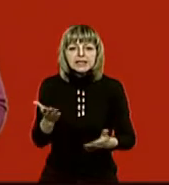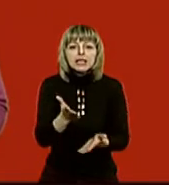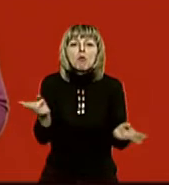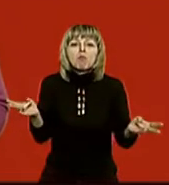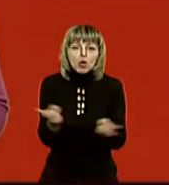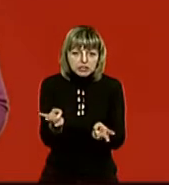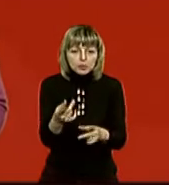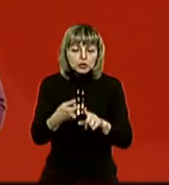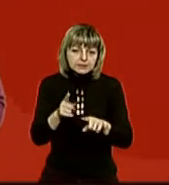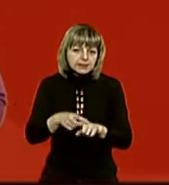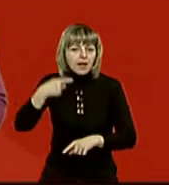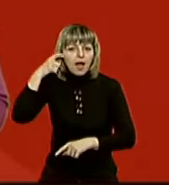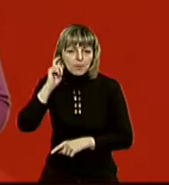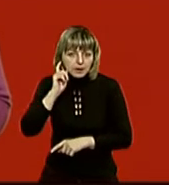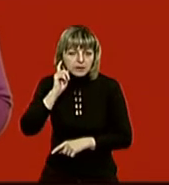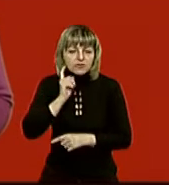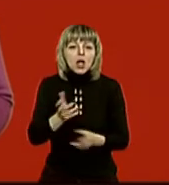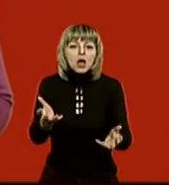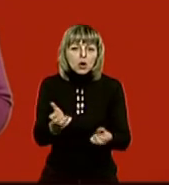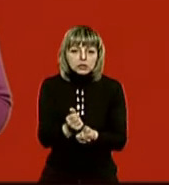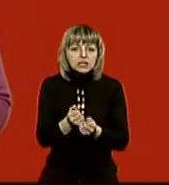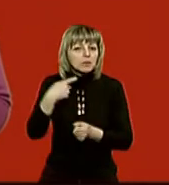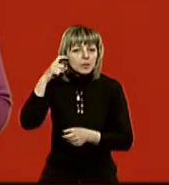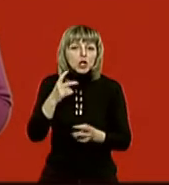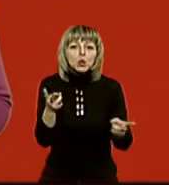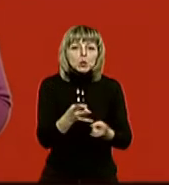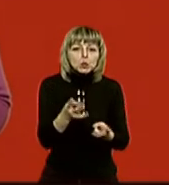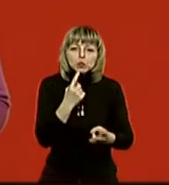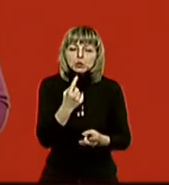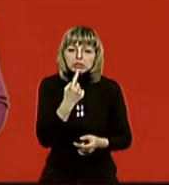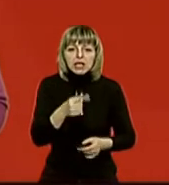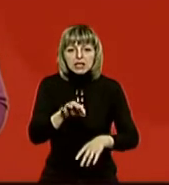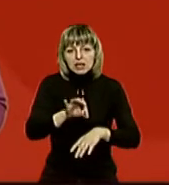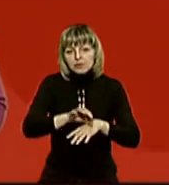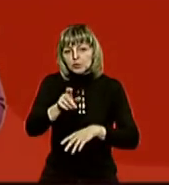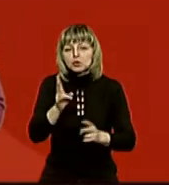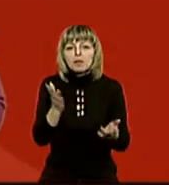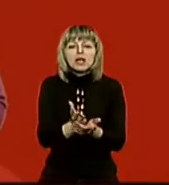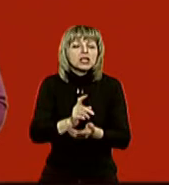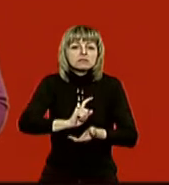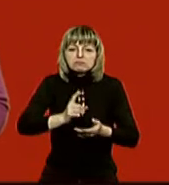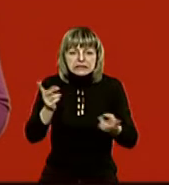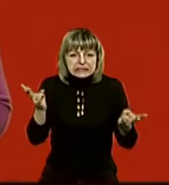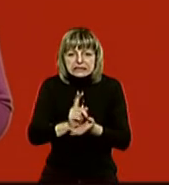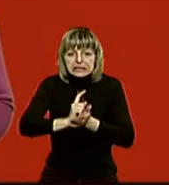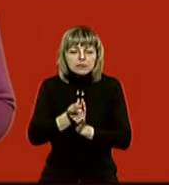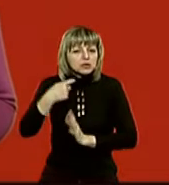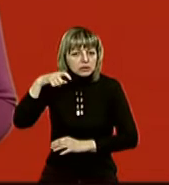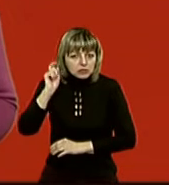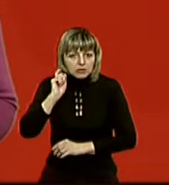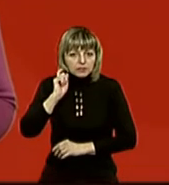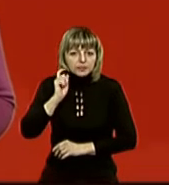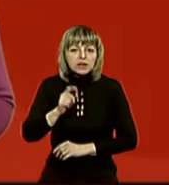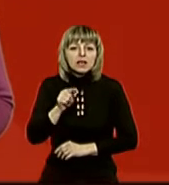які потребують цих апаратів. Отримують пристрої нужденні пацієнти, які мають гостру потребу в апараті, каже Валеріанна